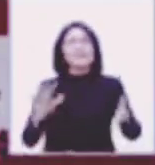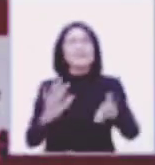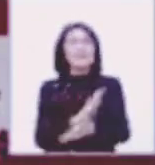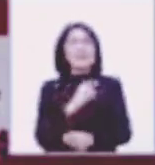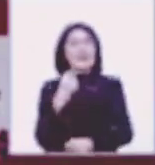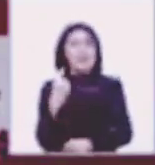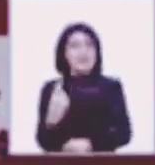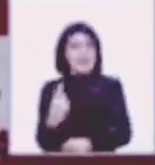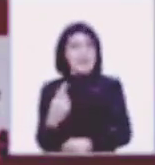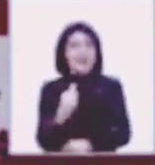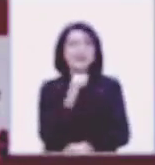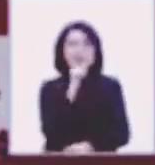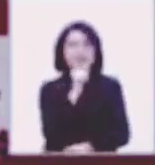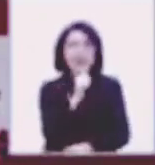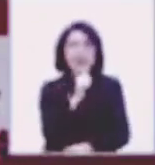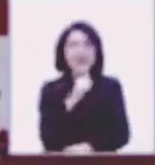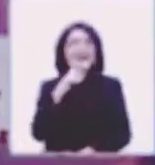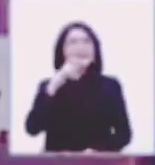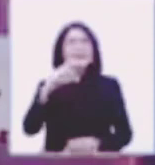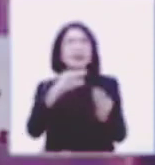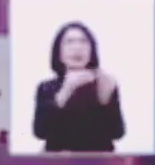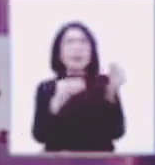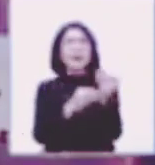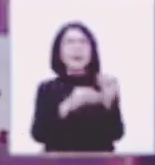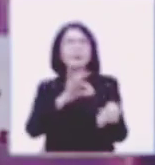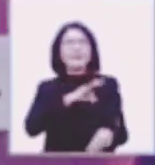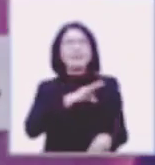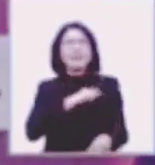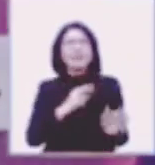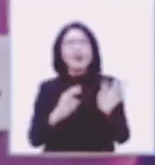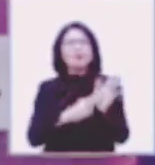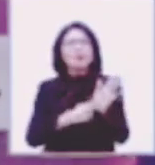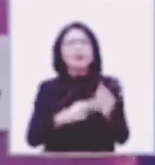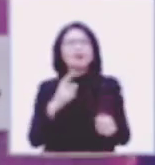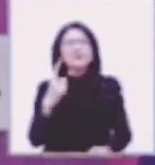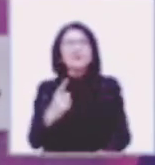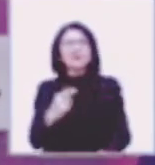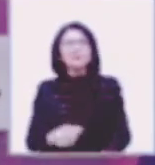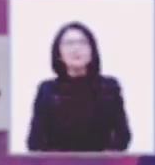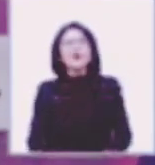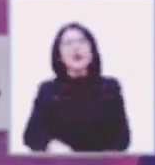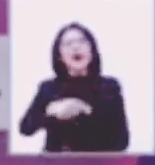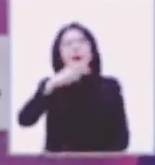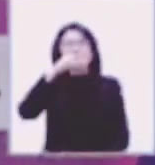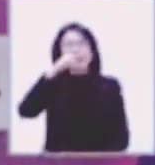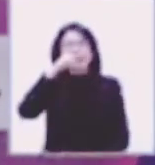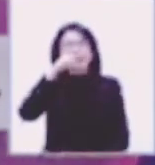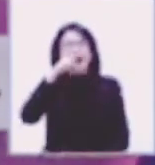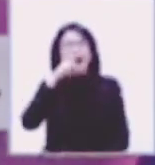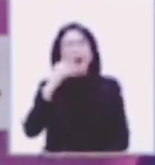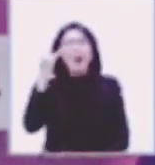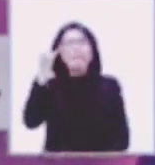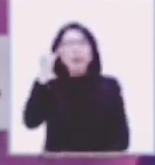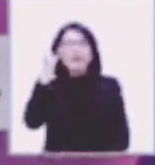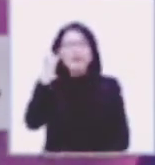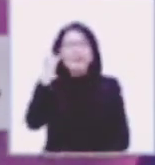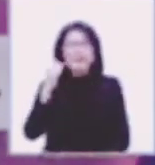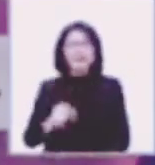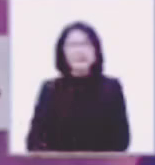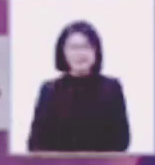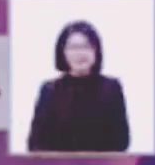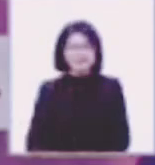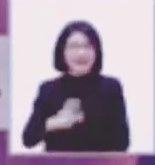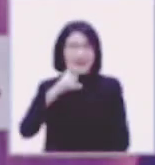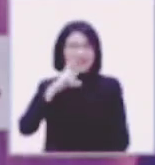pertama akan kami berikan kepada calon wakil presiden nomor urut 1, Bapak Muhaimin Iskandar, untuk bertanya kepada calon